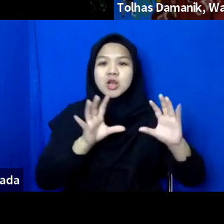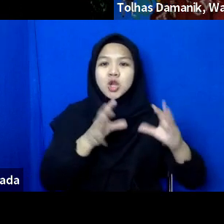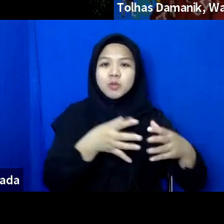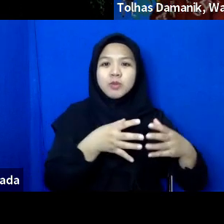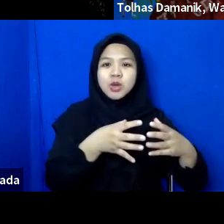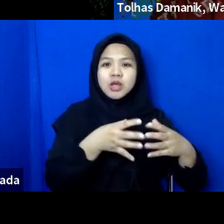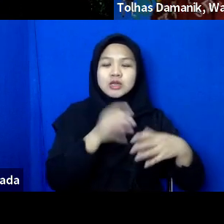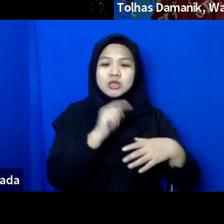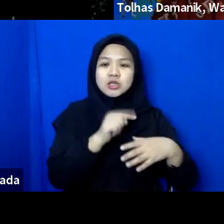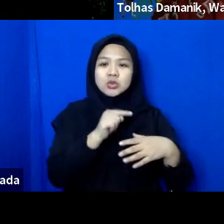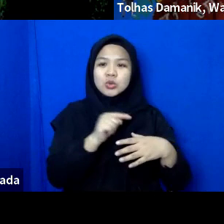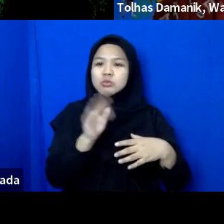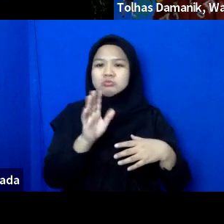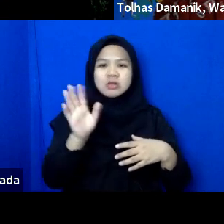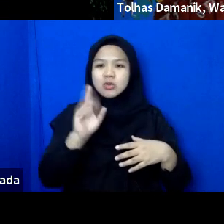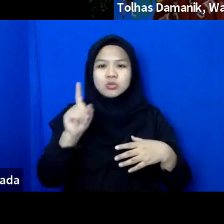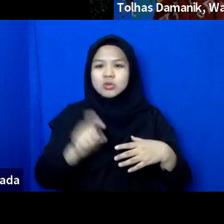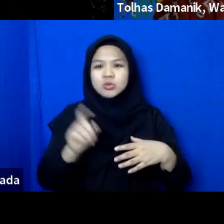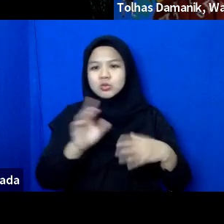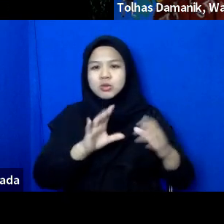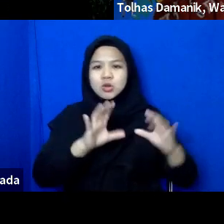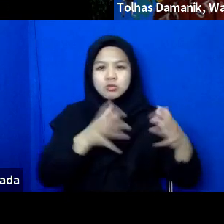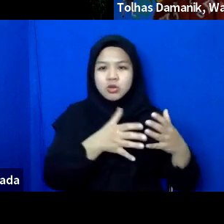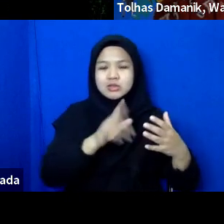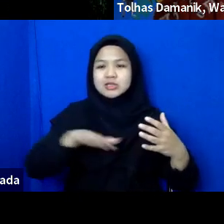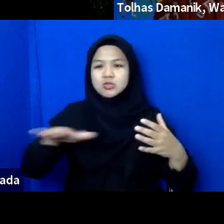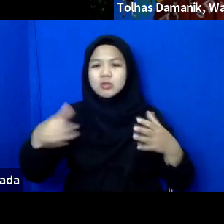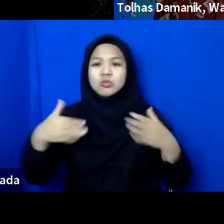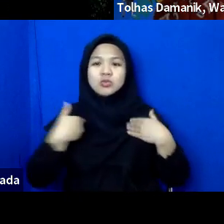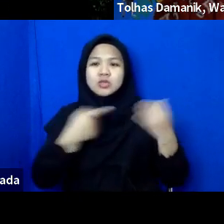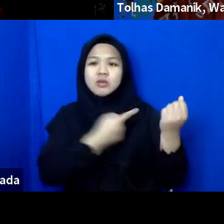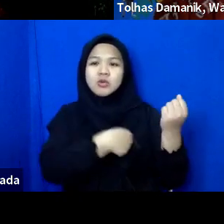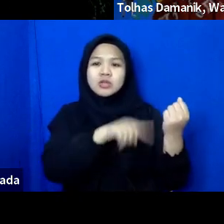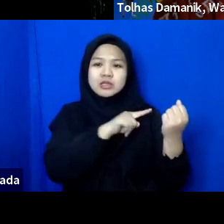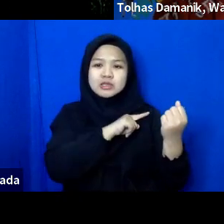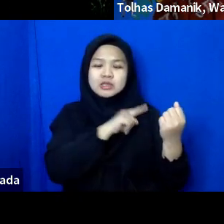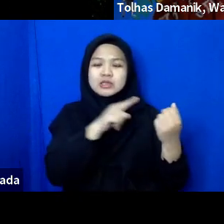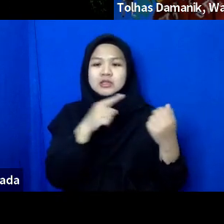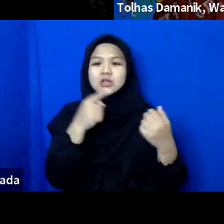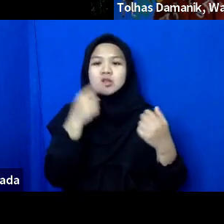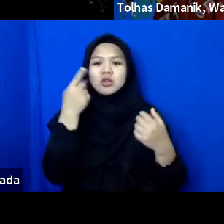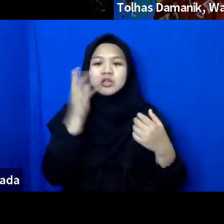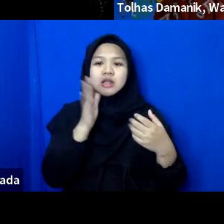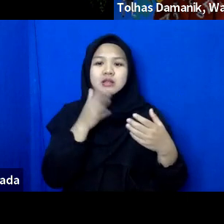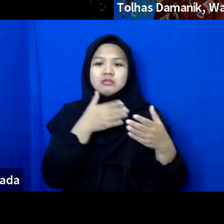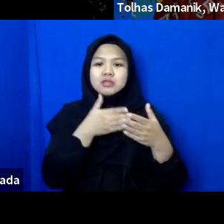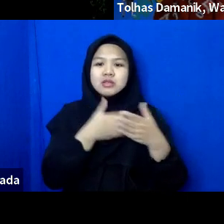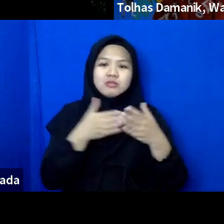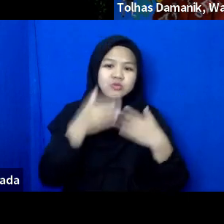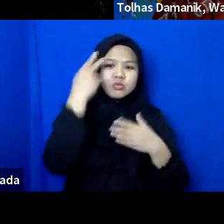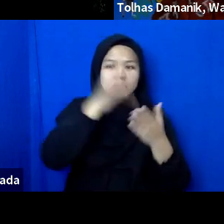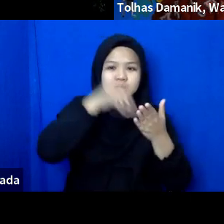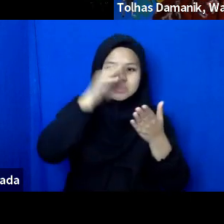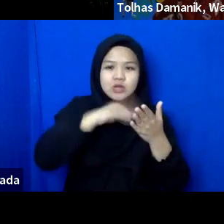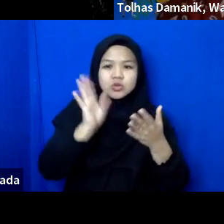itu tidak perlu ada maka setiap Siswa memiliki potensi yang tidak terbatas belajar jadi sudah tidak